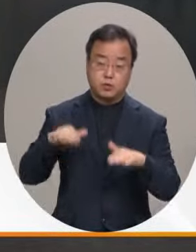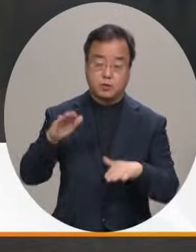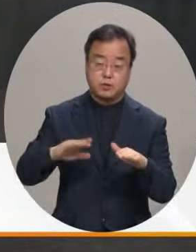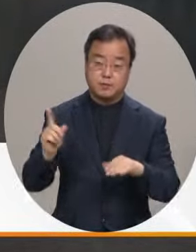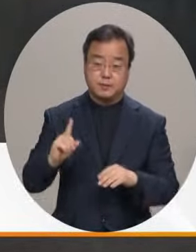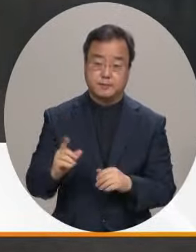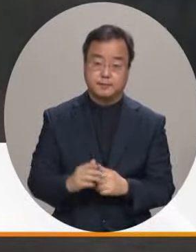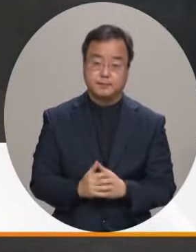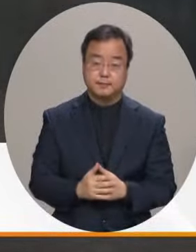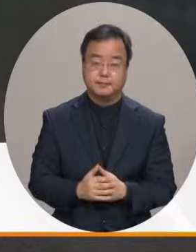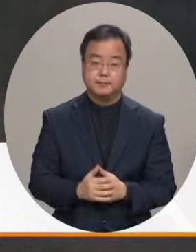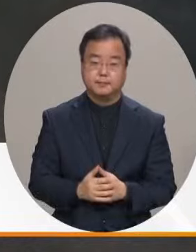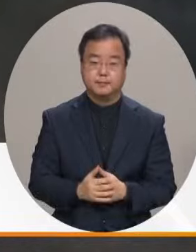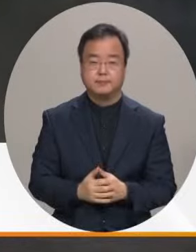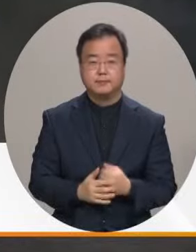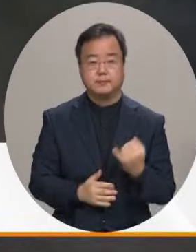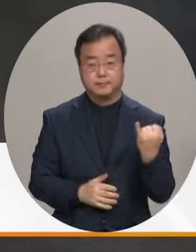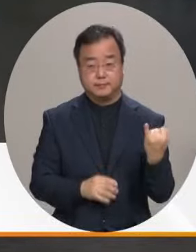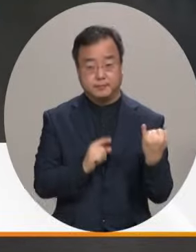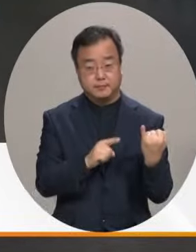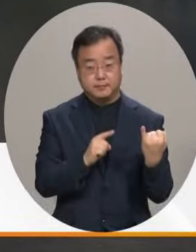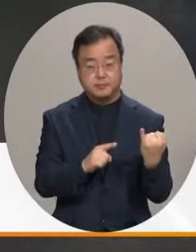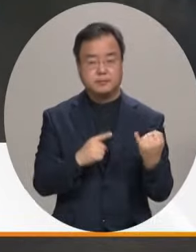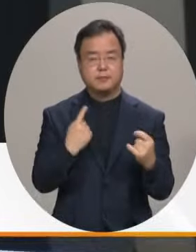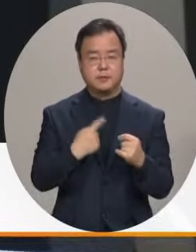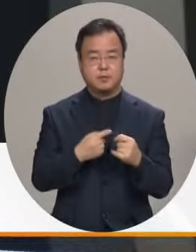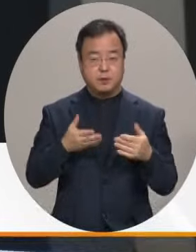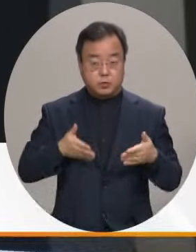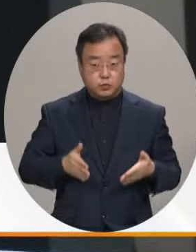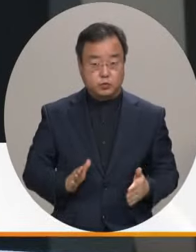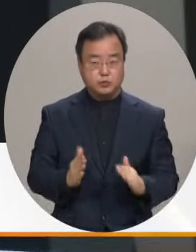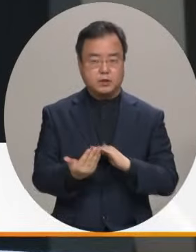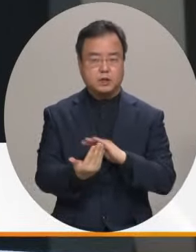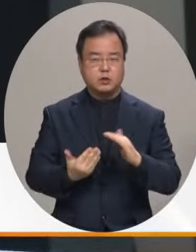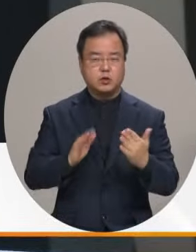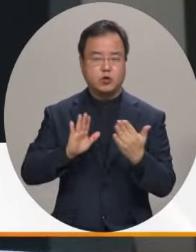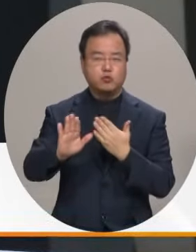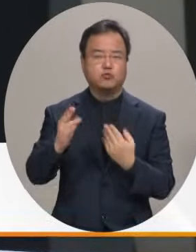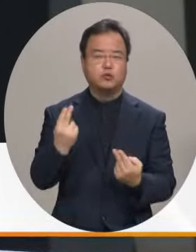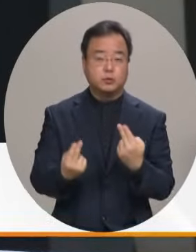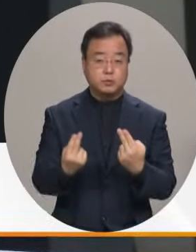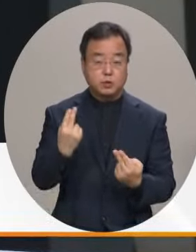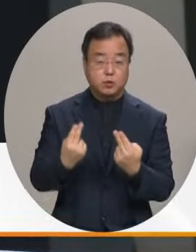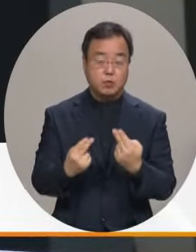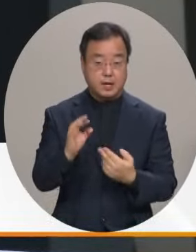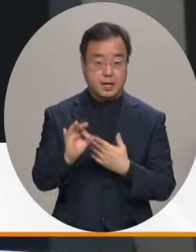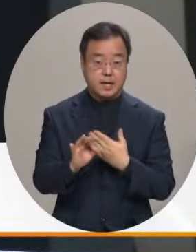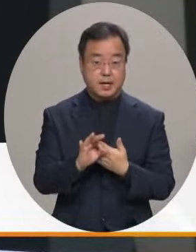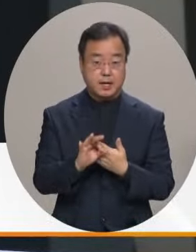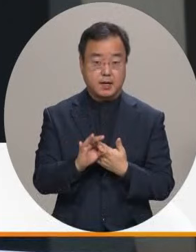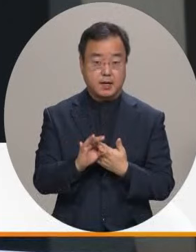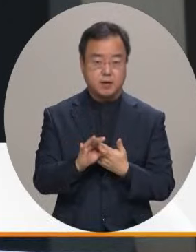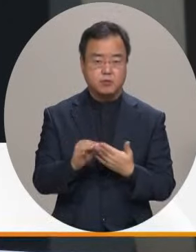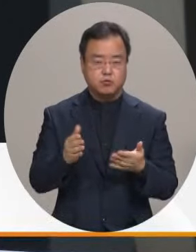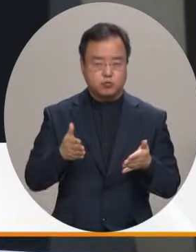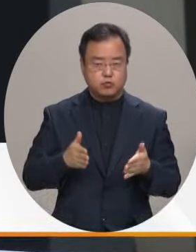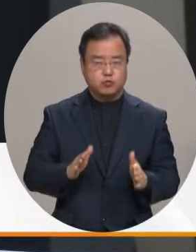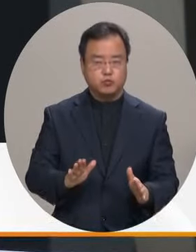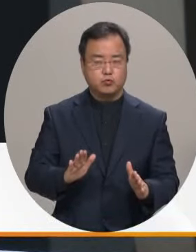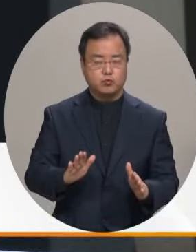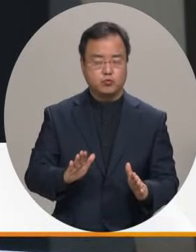미쳤습니까 어 여성의 첫 출산 전후를 비교했을 때 출산 전 그 해에 비해 다음